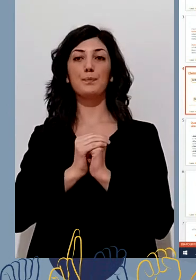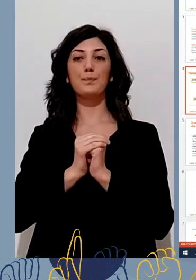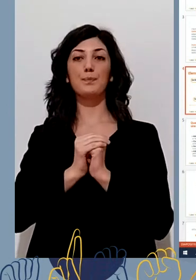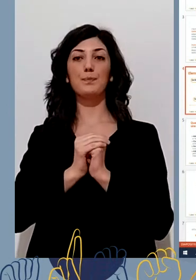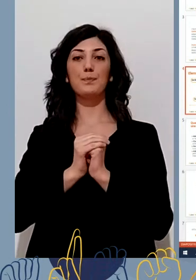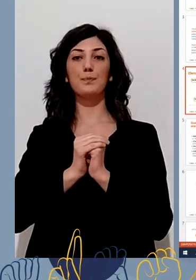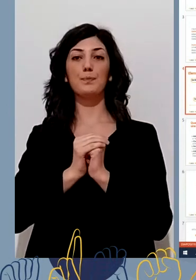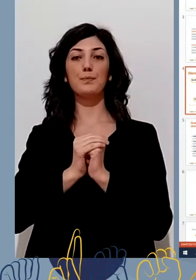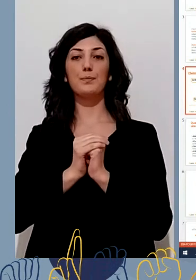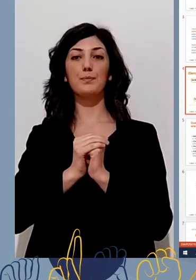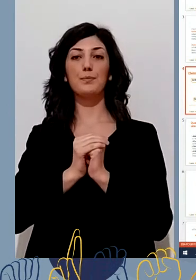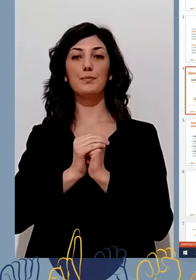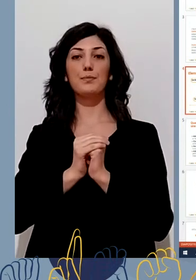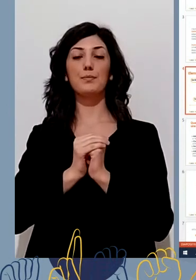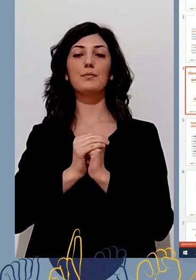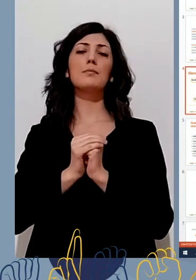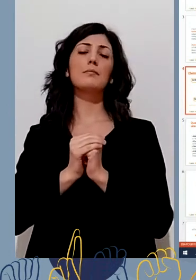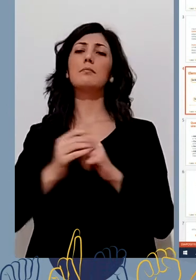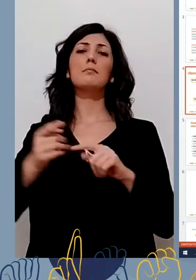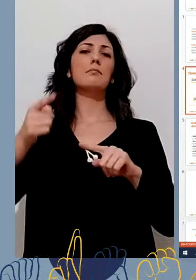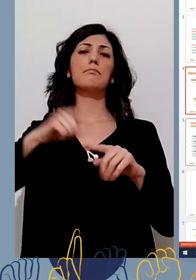si pongono in atto anche una serie di filtri.